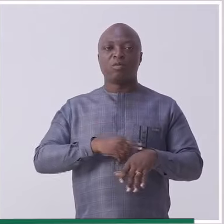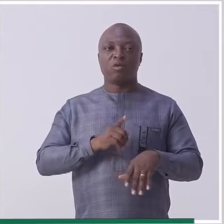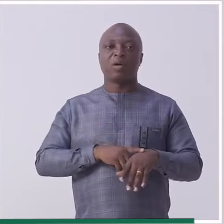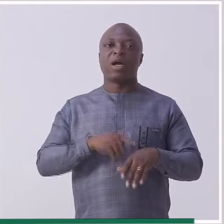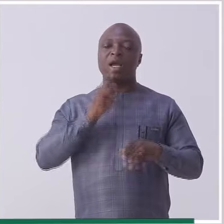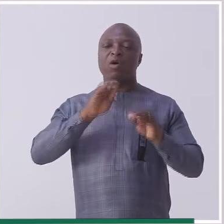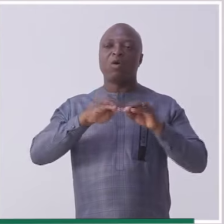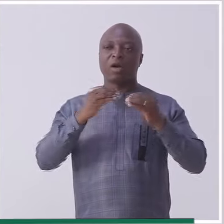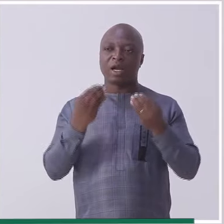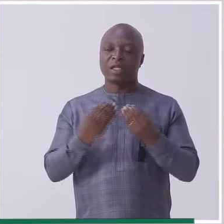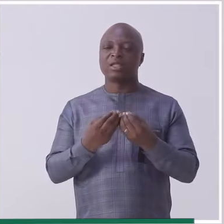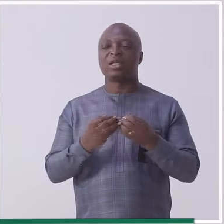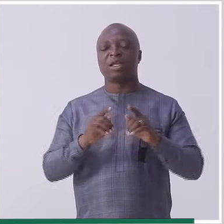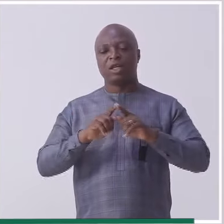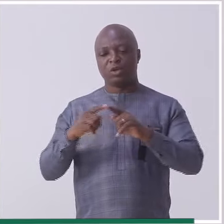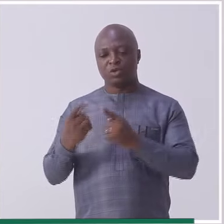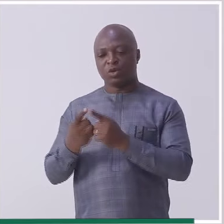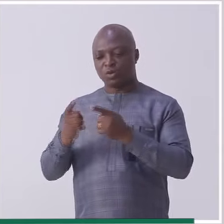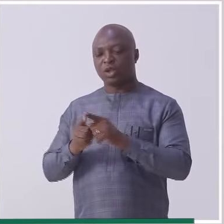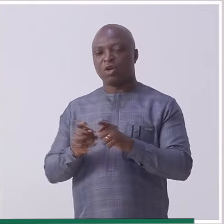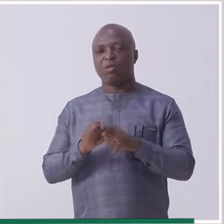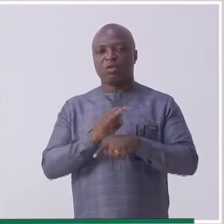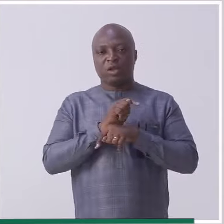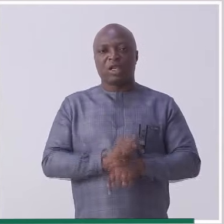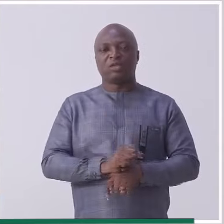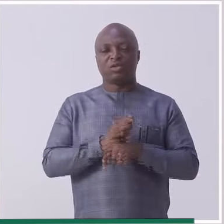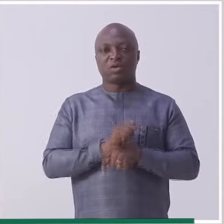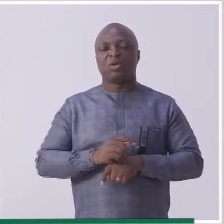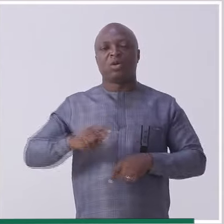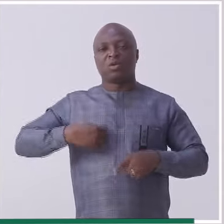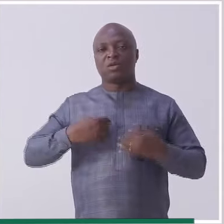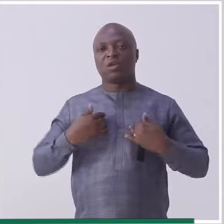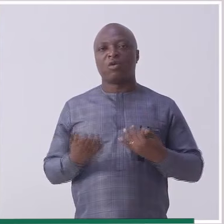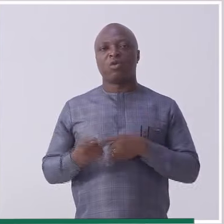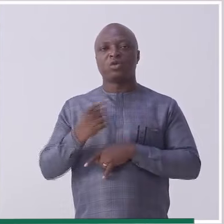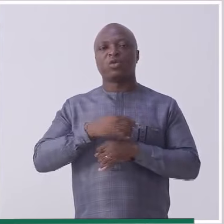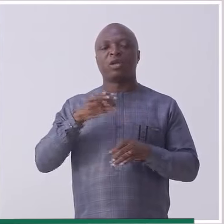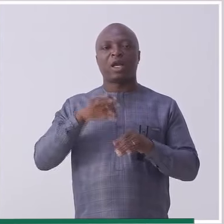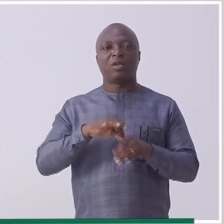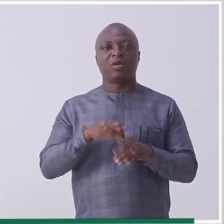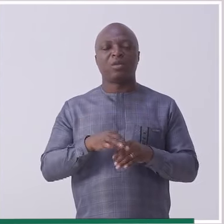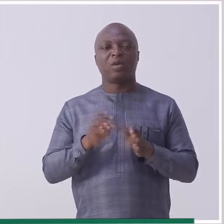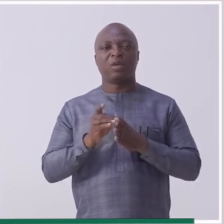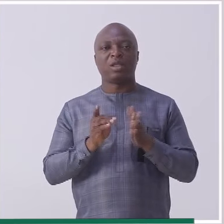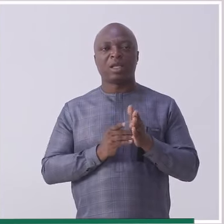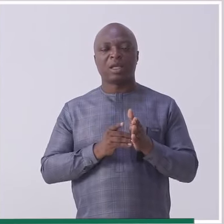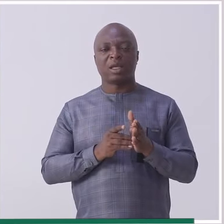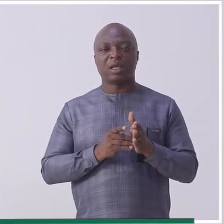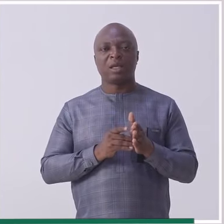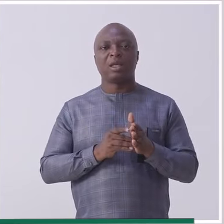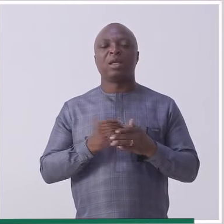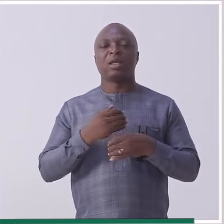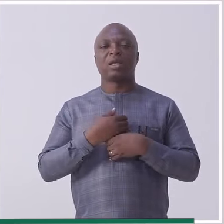est organisé, il est structuré comme de tradition. Nous avions aujourd'hui adopté le décret qui crée la force